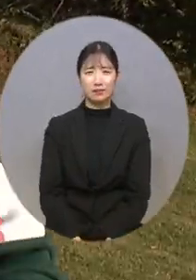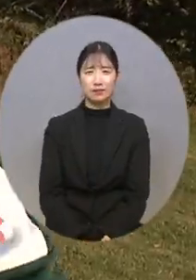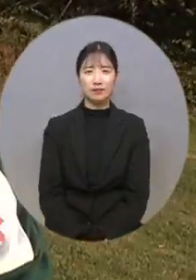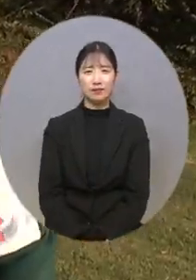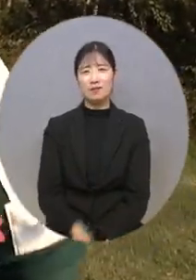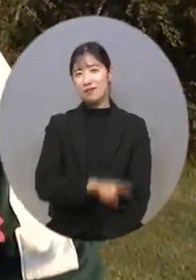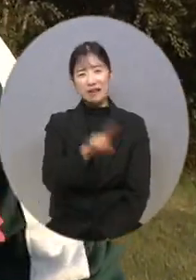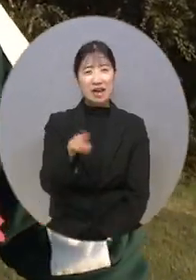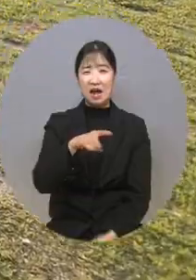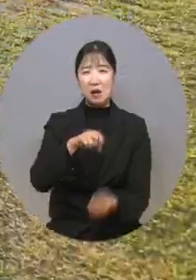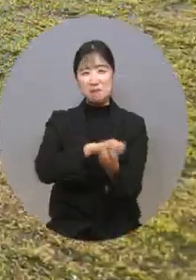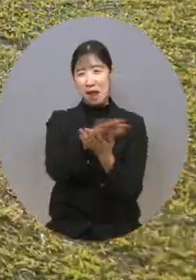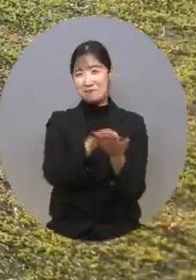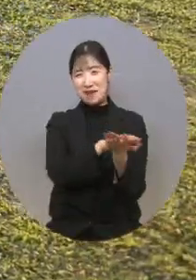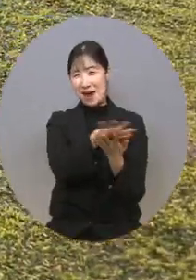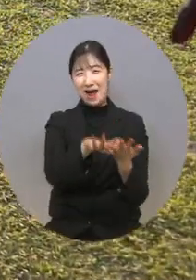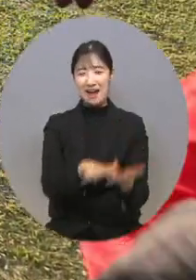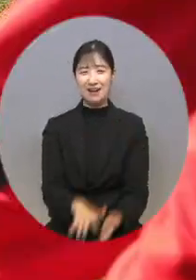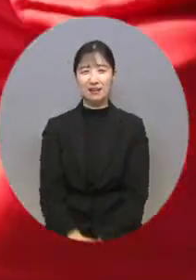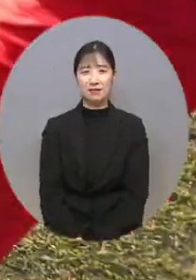정신이 없어요, 지금.